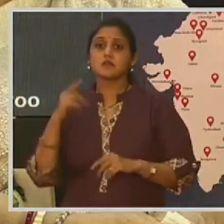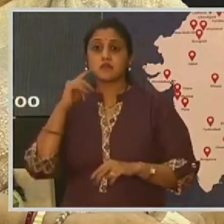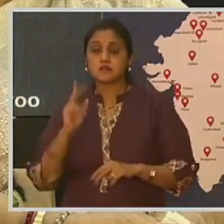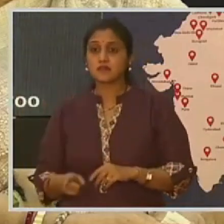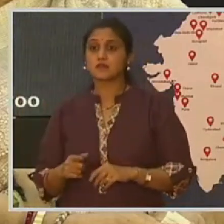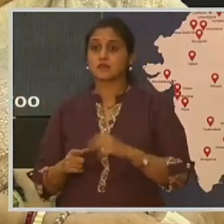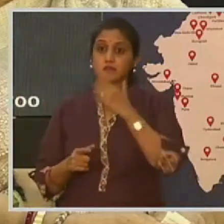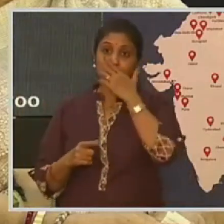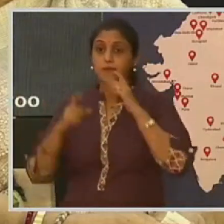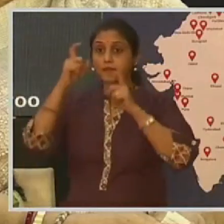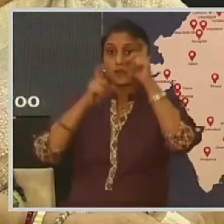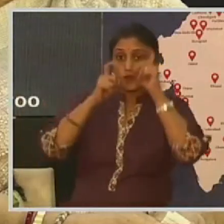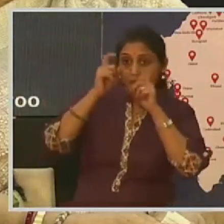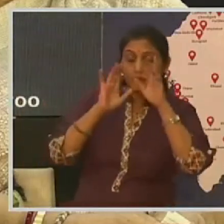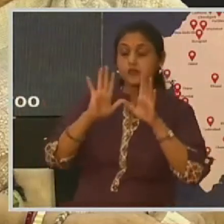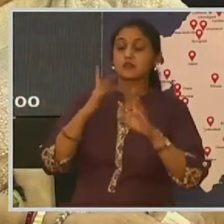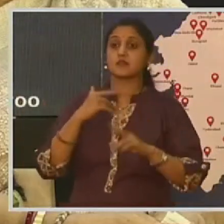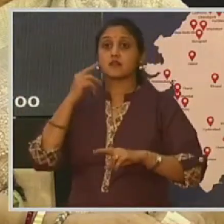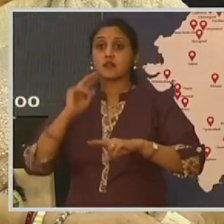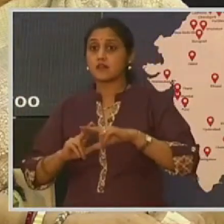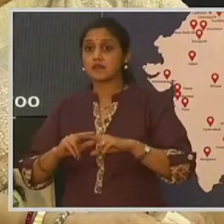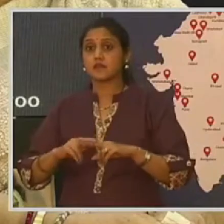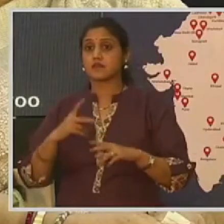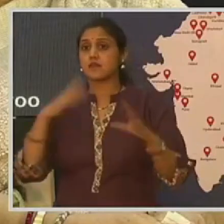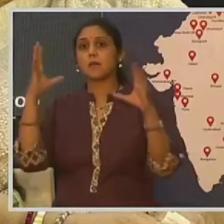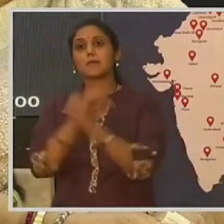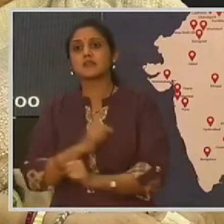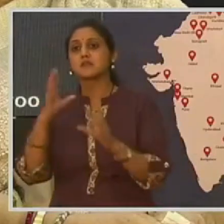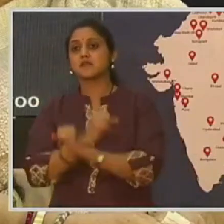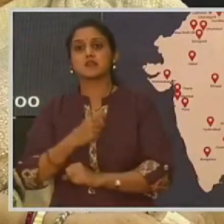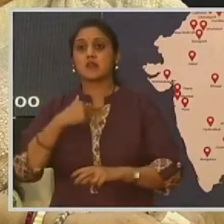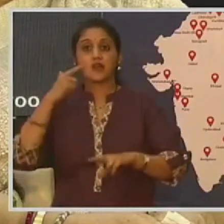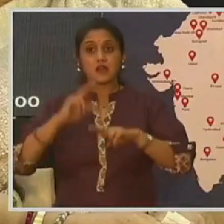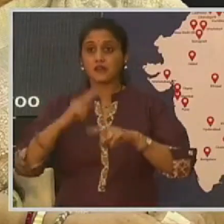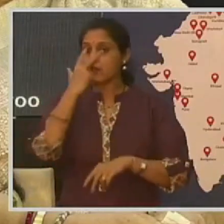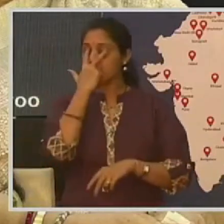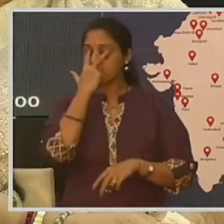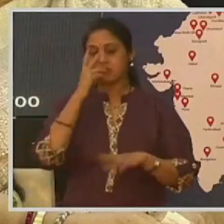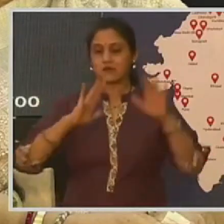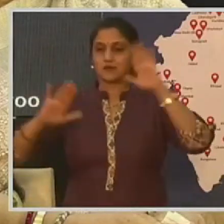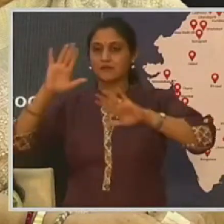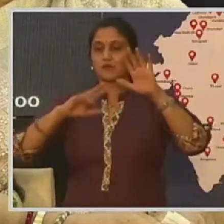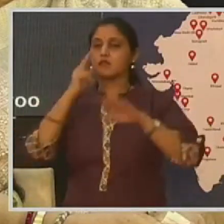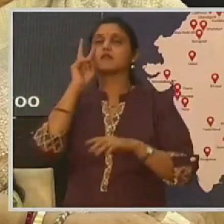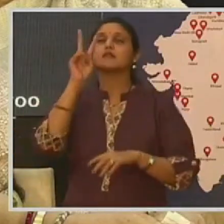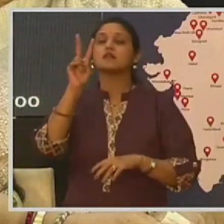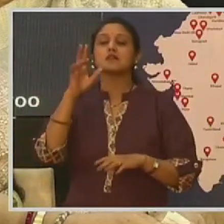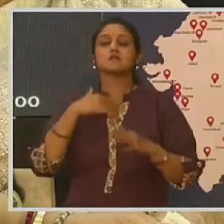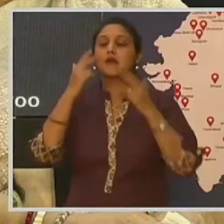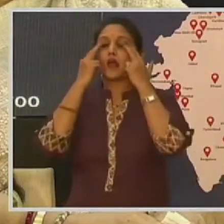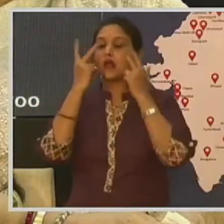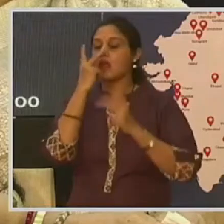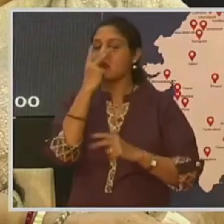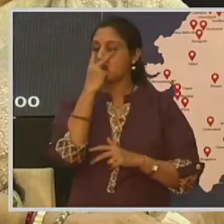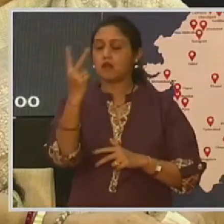उस एक्सप्रेशंस के दौरान कितनी सारी चीज़ें हैं जो मिस आउट हो जाती है. सो अभी व्हेन आई एम स्पेसिफिकली टॉकिंग